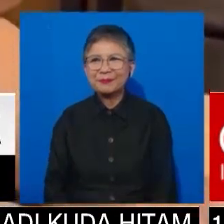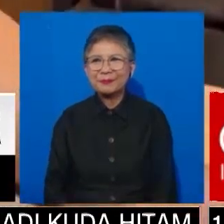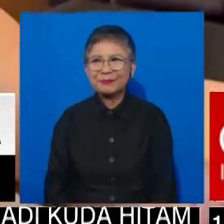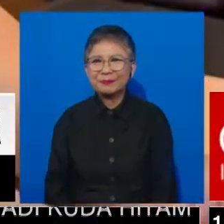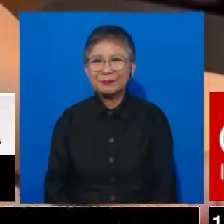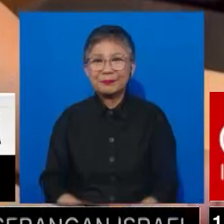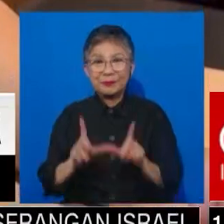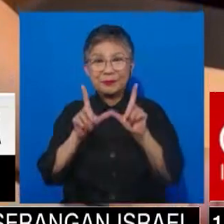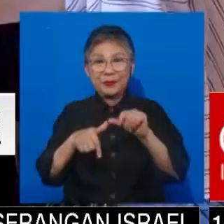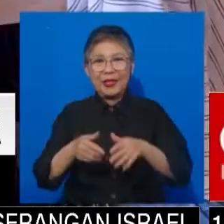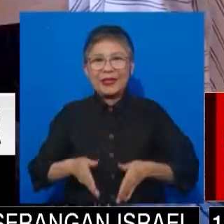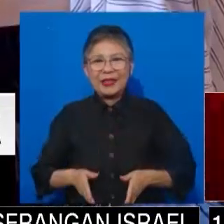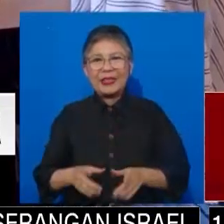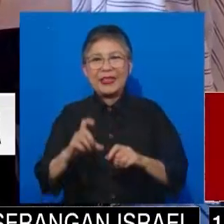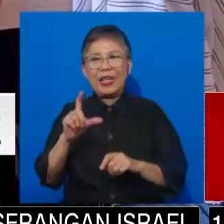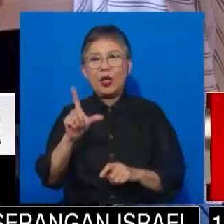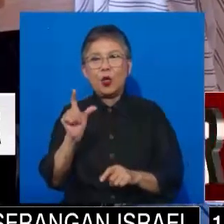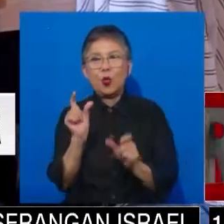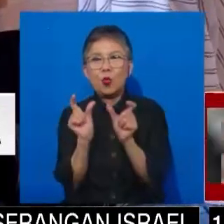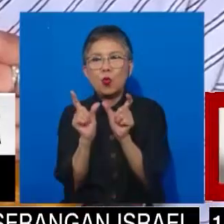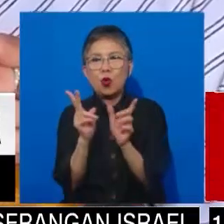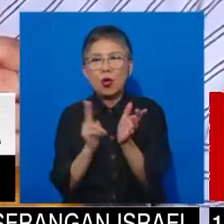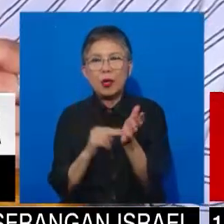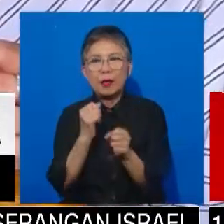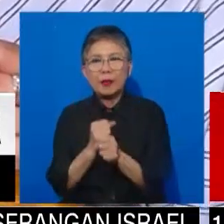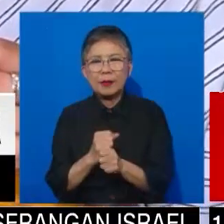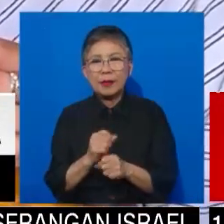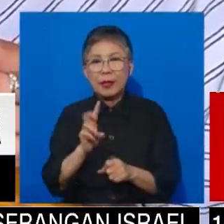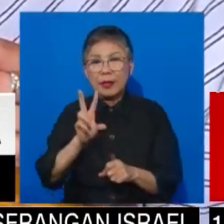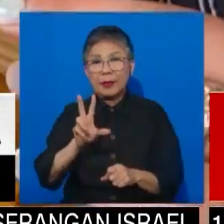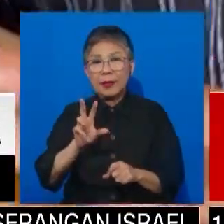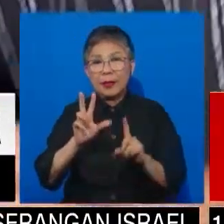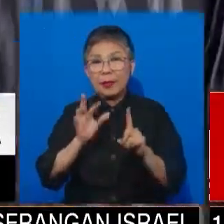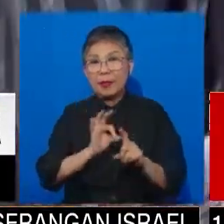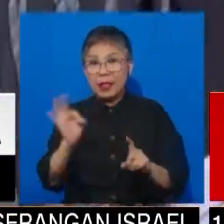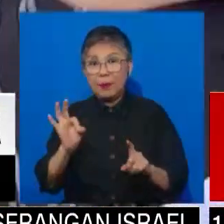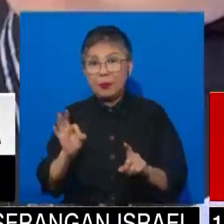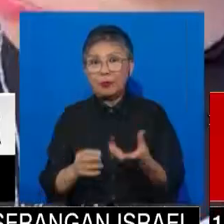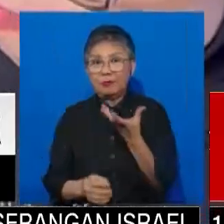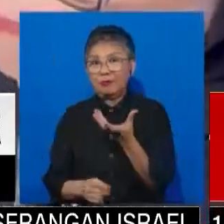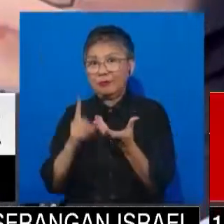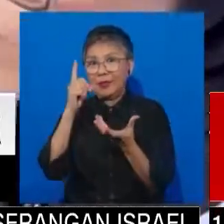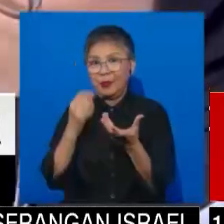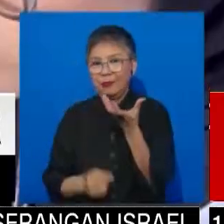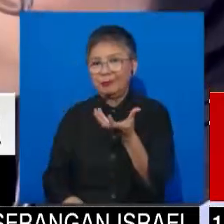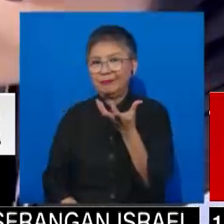mie yang berada di Jalan Ciliwung Kota Bandung ini menjual mie mulai dari harga Rp13.000 per porsi.